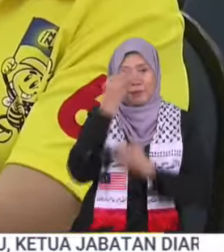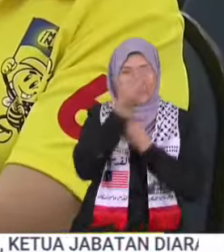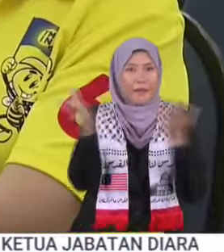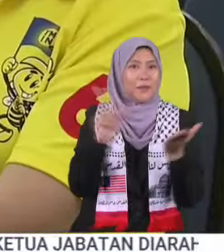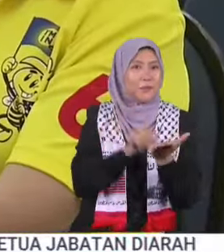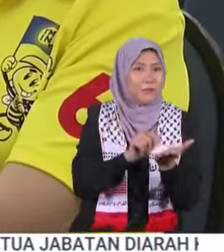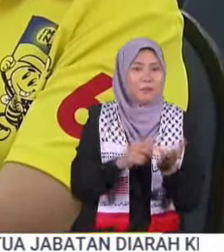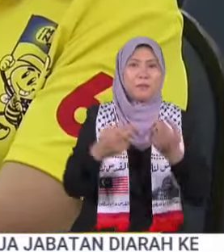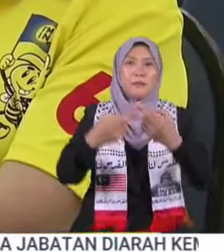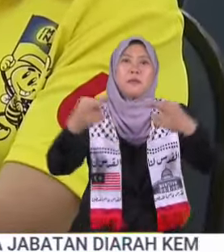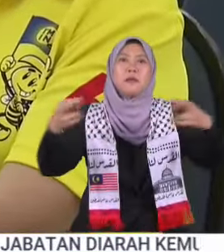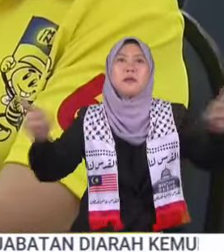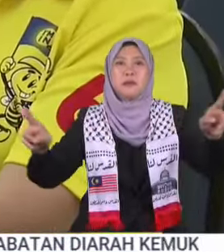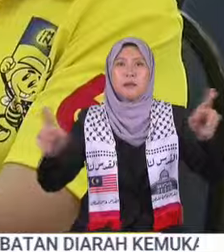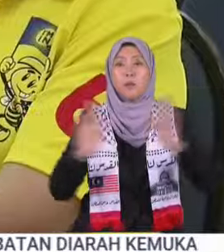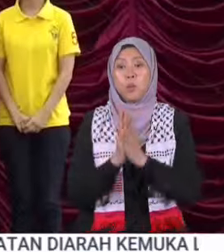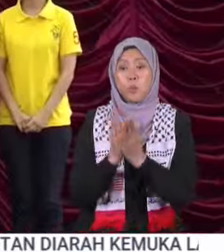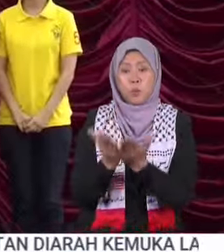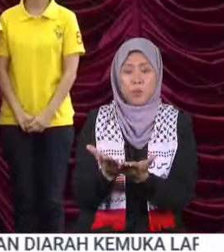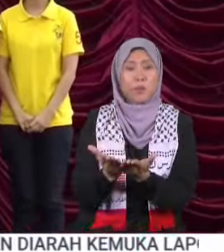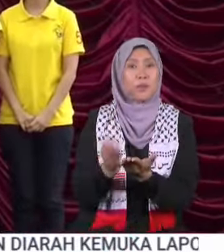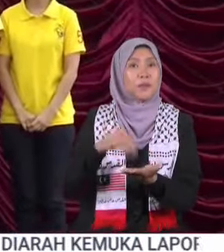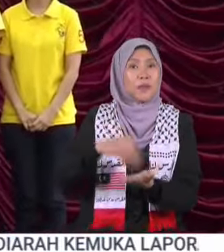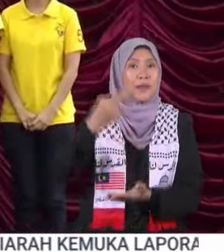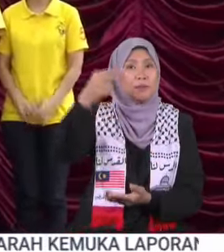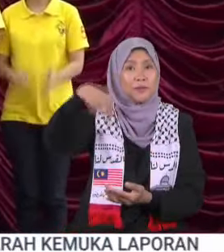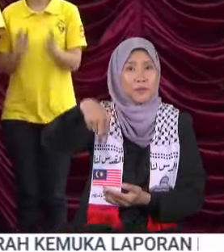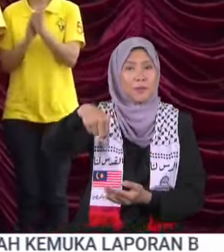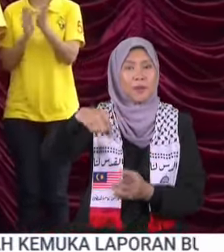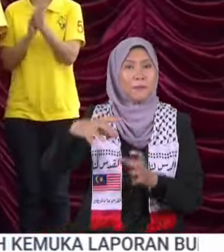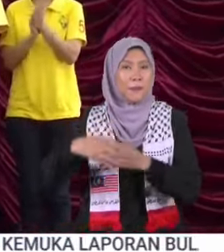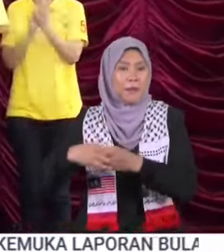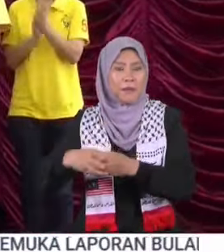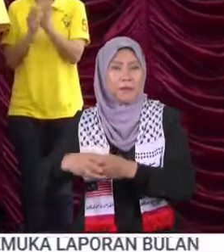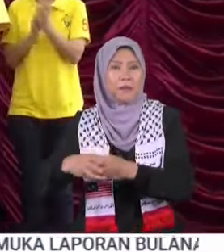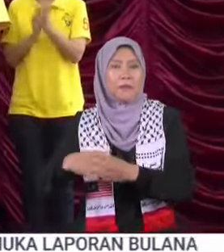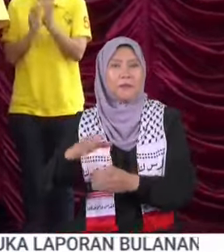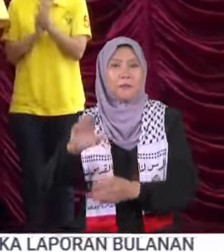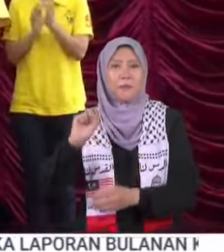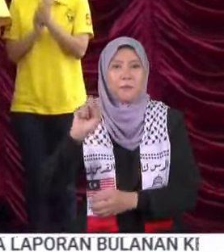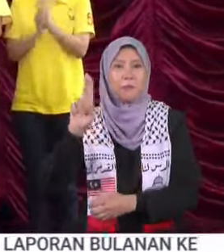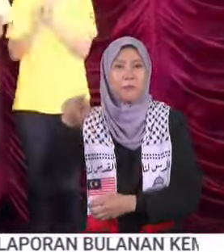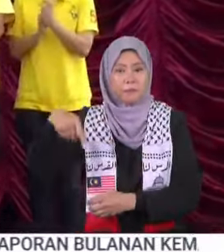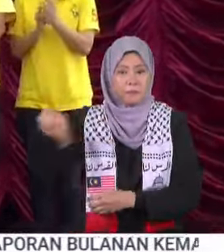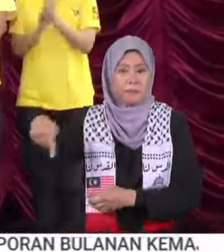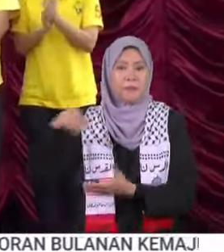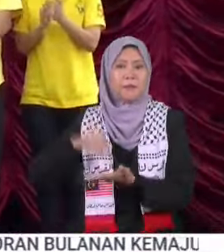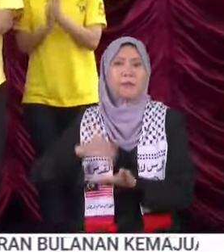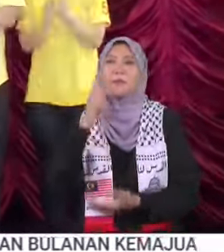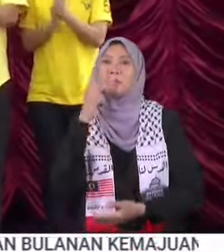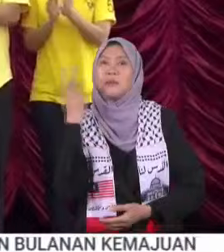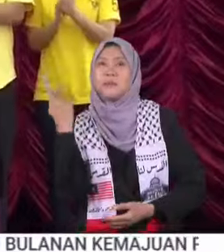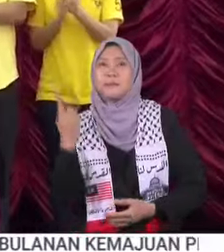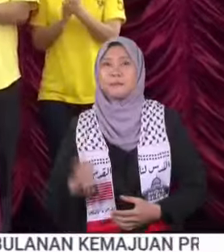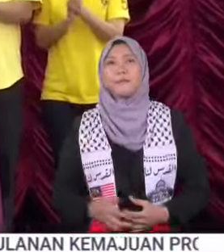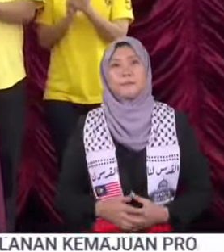selepas Majlis pelancaran sebuah buku di Ibu pejabat Parti rakyat bersatu Sarawak supp di